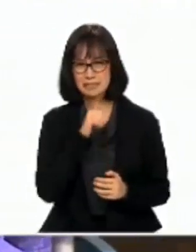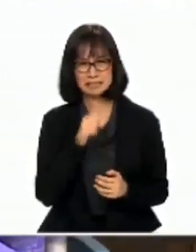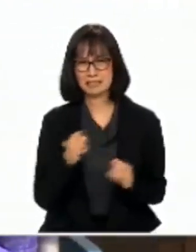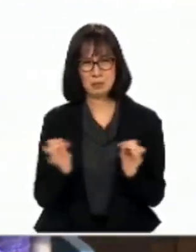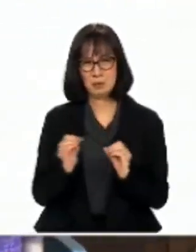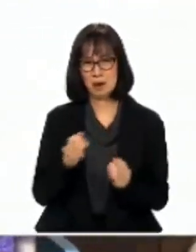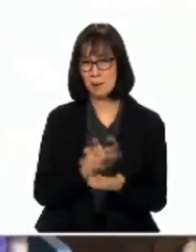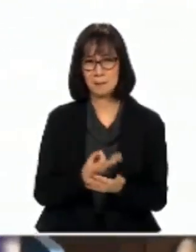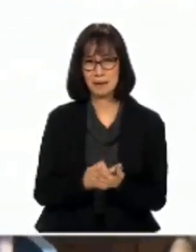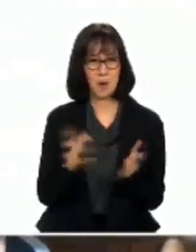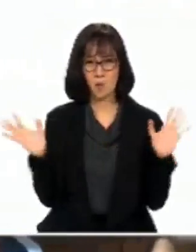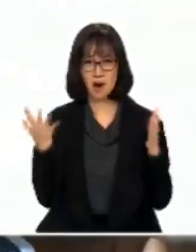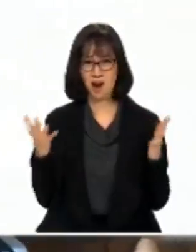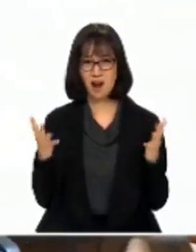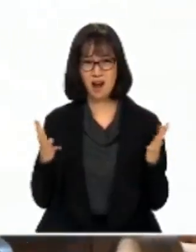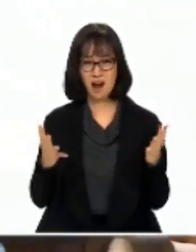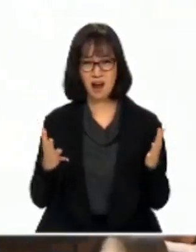No money.